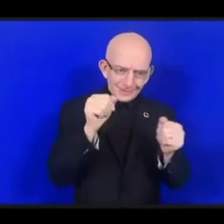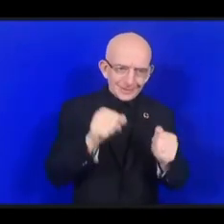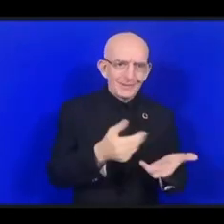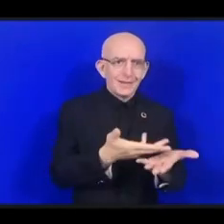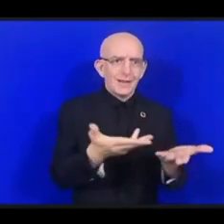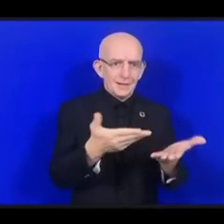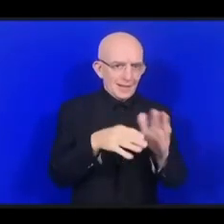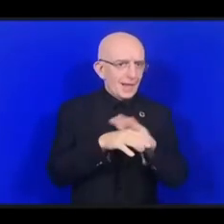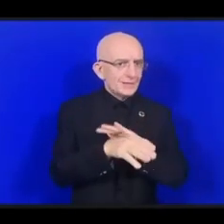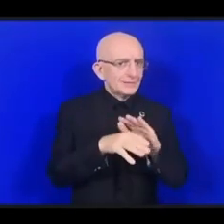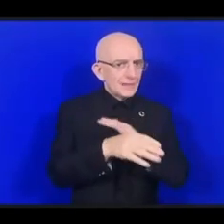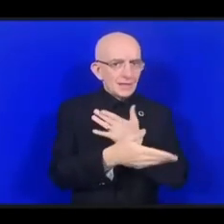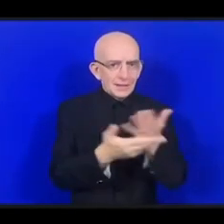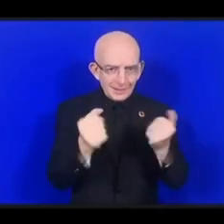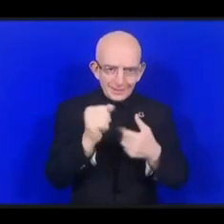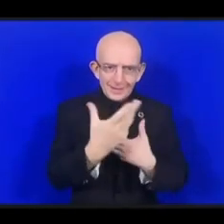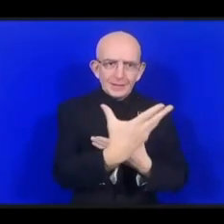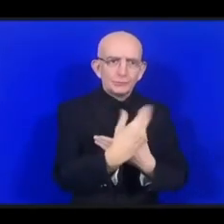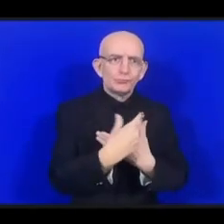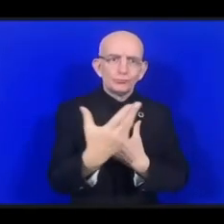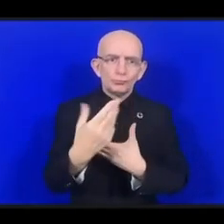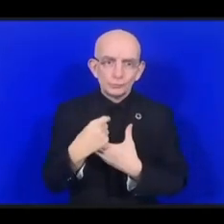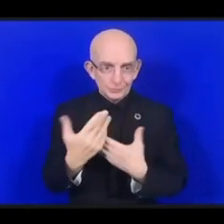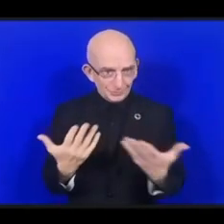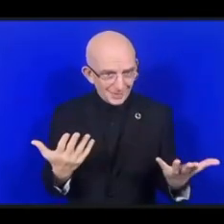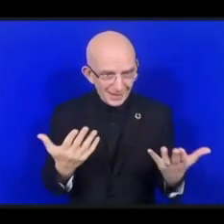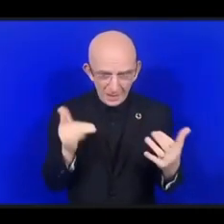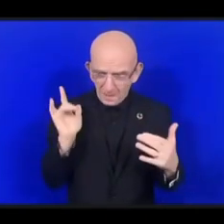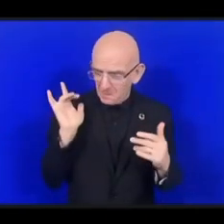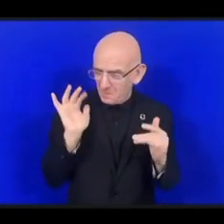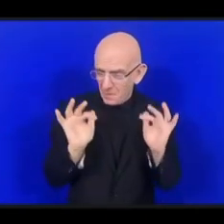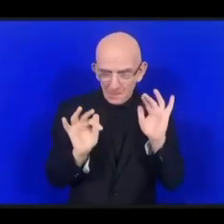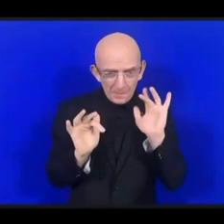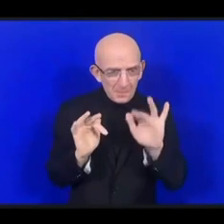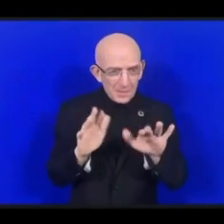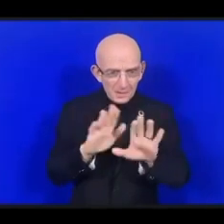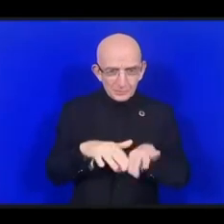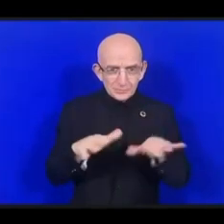家里不能上网，缺乏